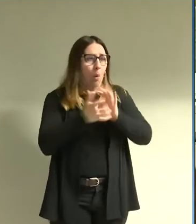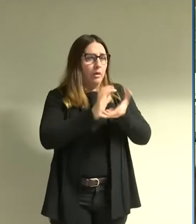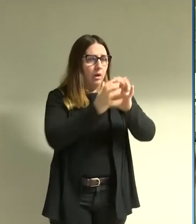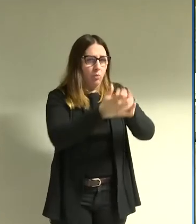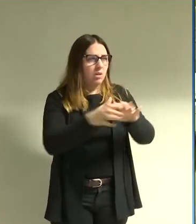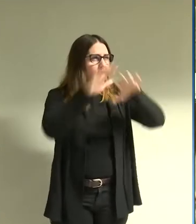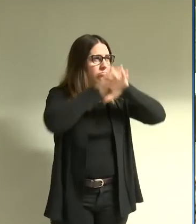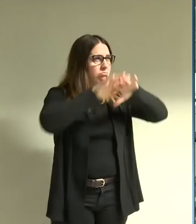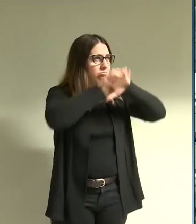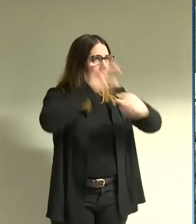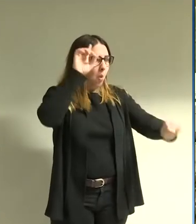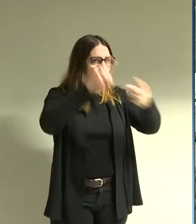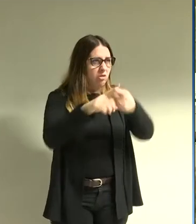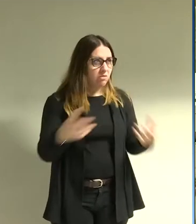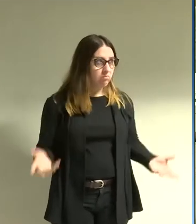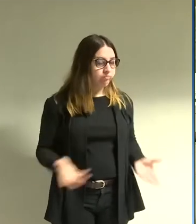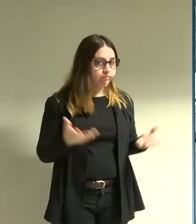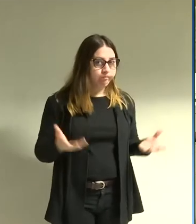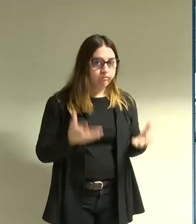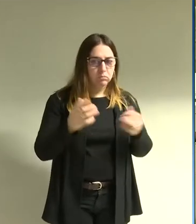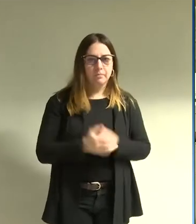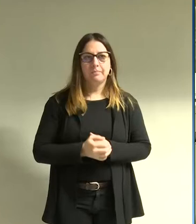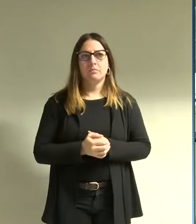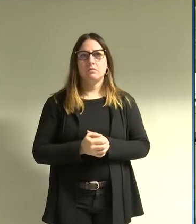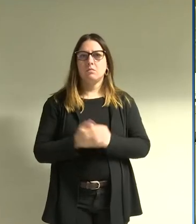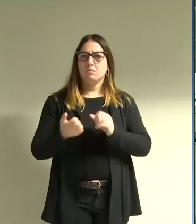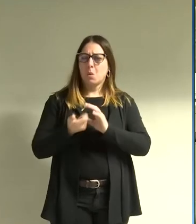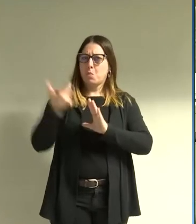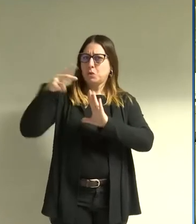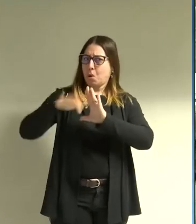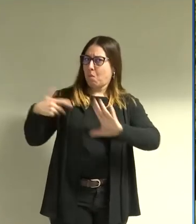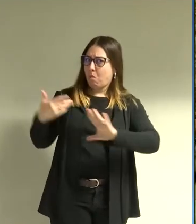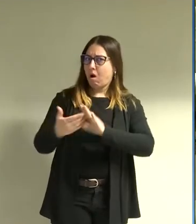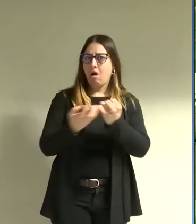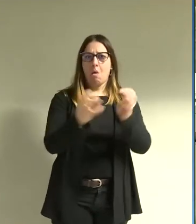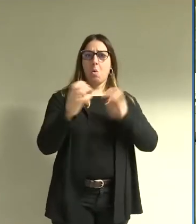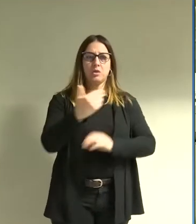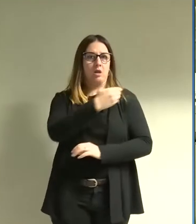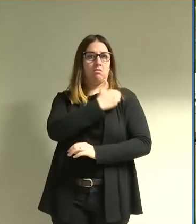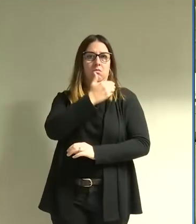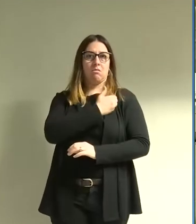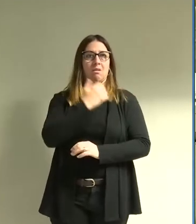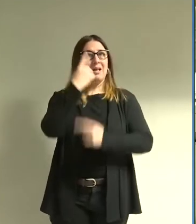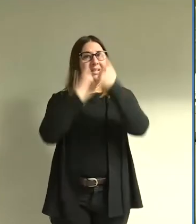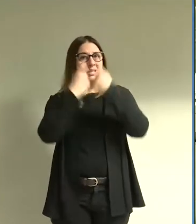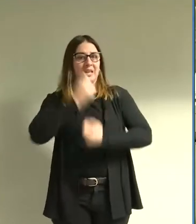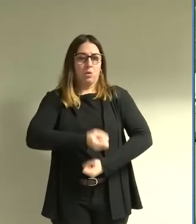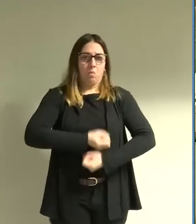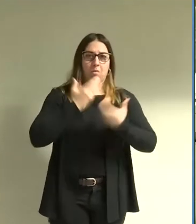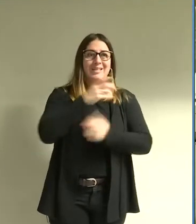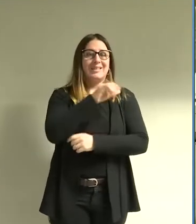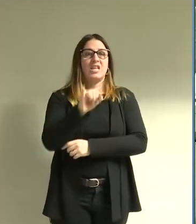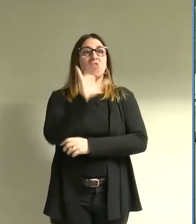le sens ni la portée de prix de nombreux mois notre conseil n'a pas été saisie de la moindre question orale d'un cci